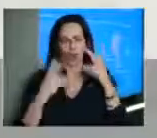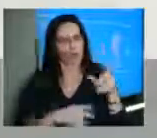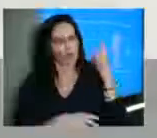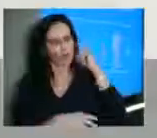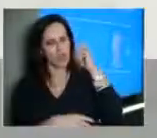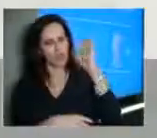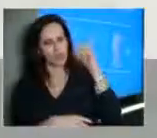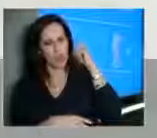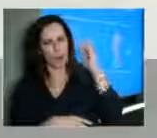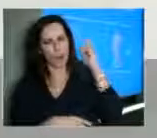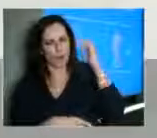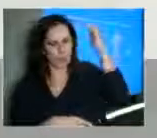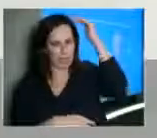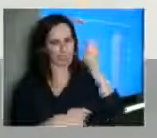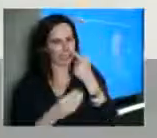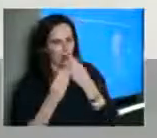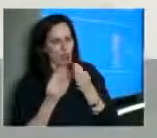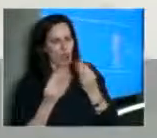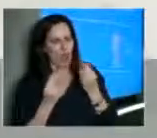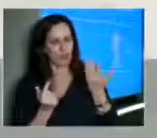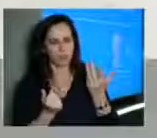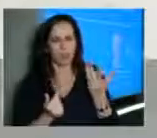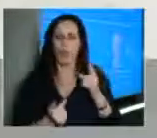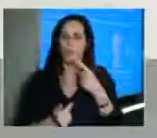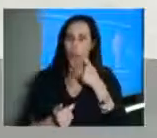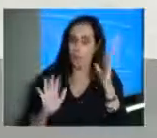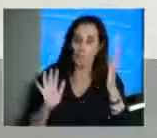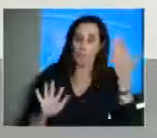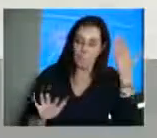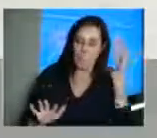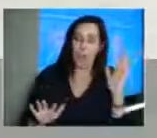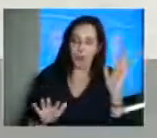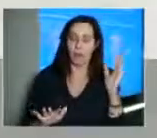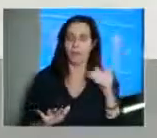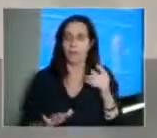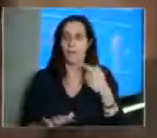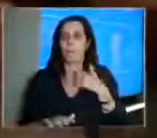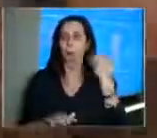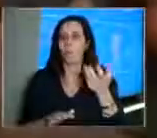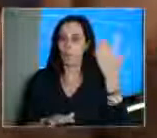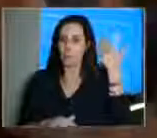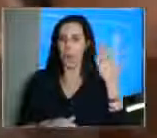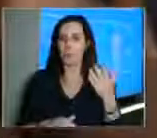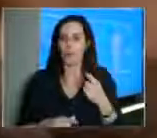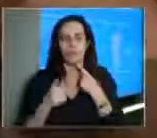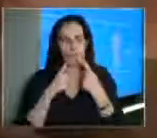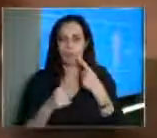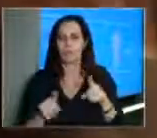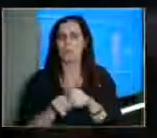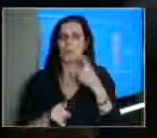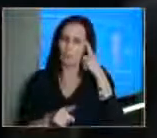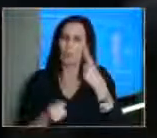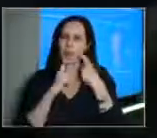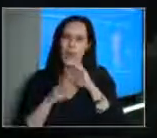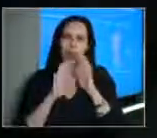שמעתי את בני גנץ חשדן קצת. כן. אז הוא אמר פעם בזמן באיזו הקלטה שאף אחד לא יודע ממתי היא יצאה, ודיברנו על זה כמו שאנחנו יודעים